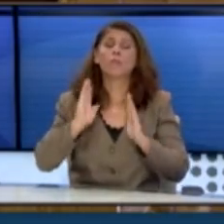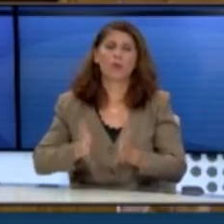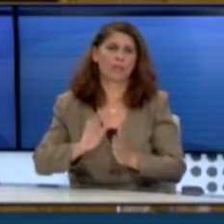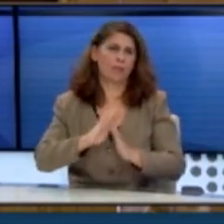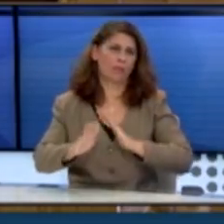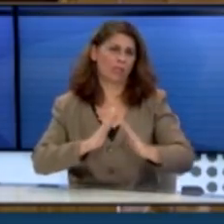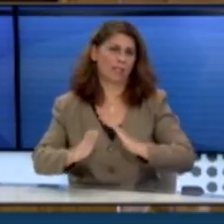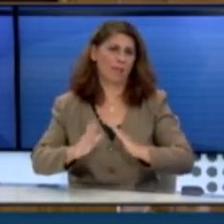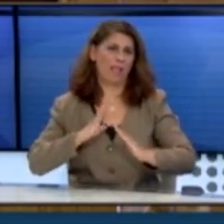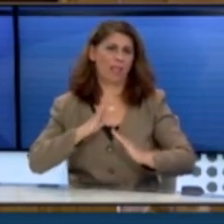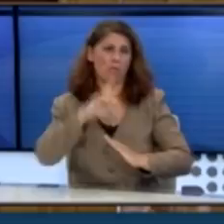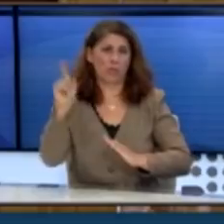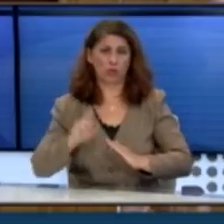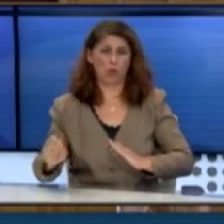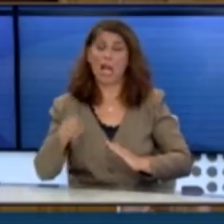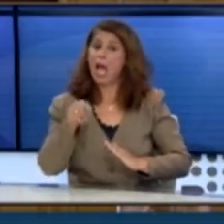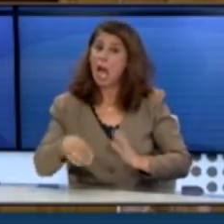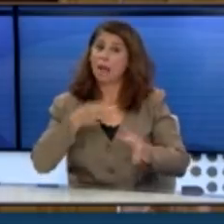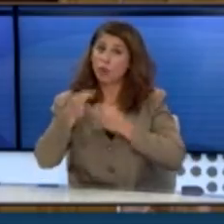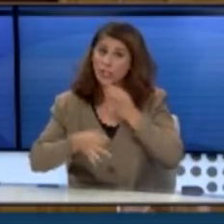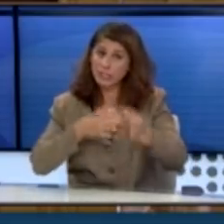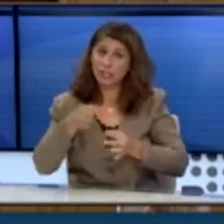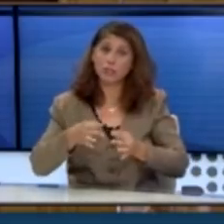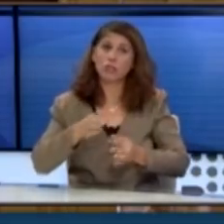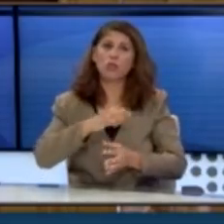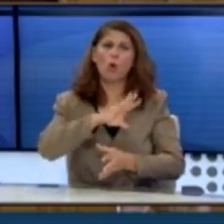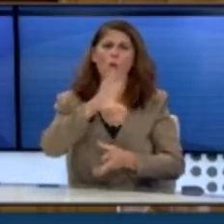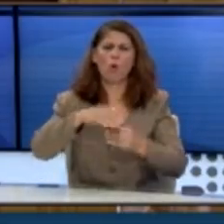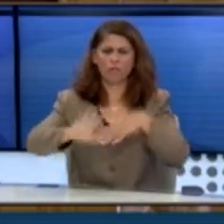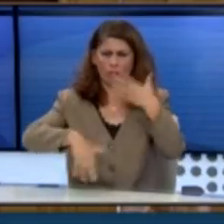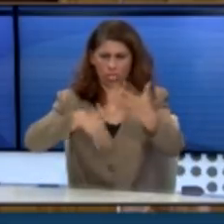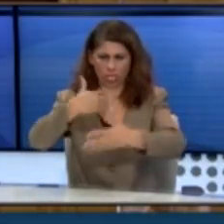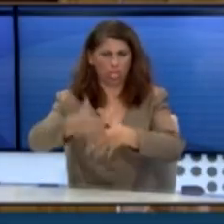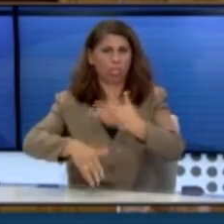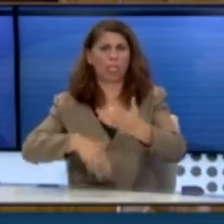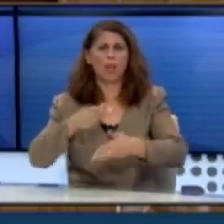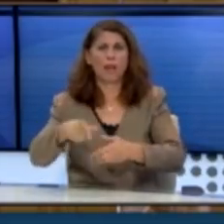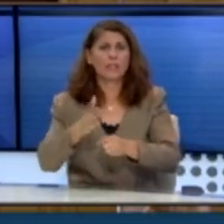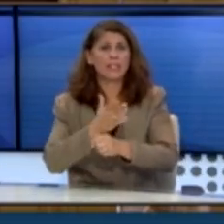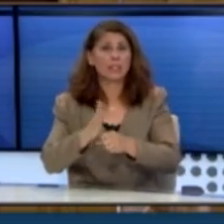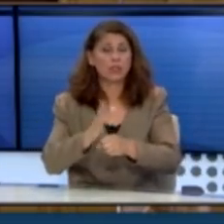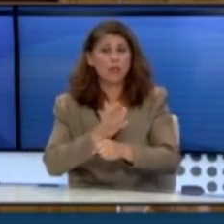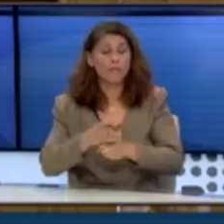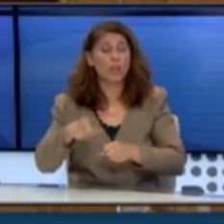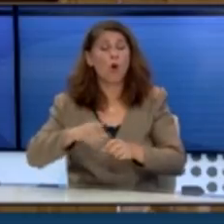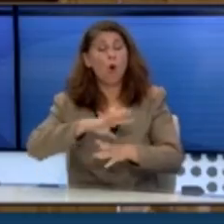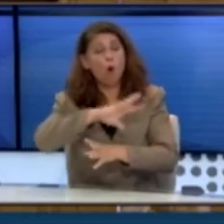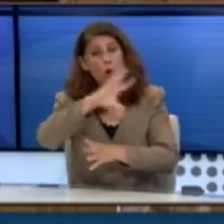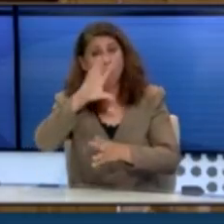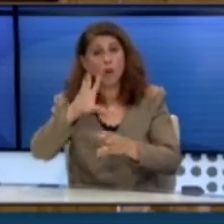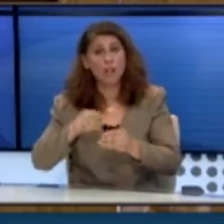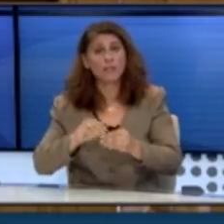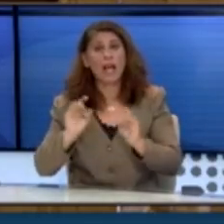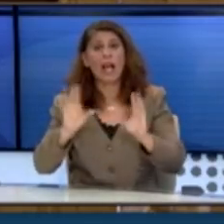την προστατεύσετε. Έτσι εξηγείται όλο αυτό το αλαλούμ, όλη αυτή η καταστροφή, όλη αυτή